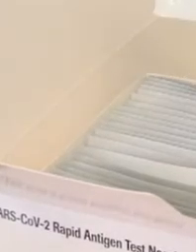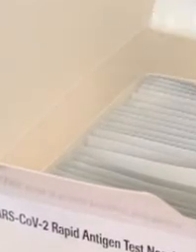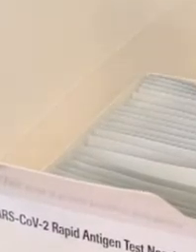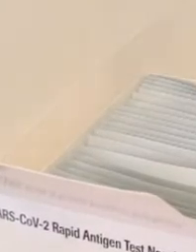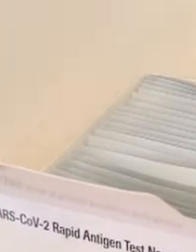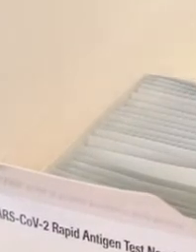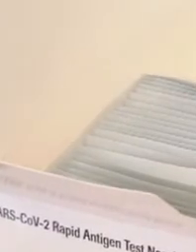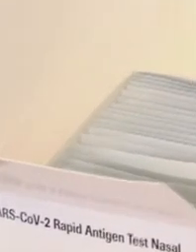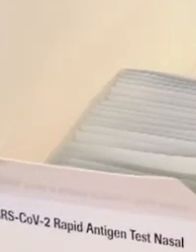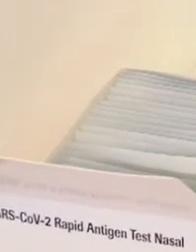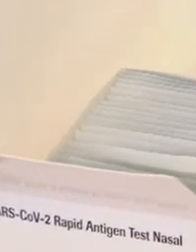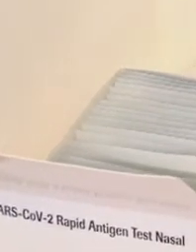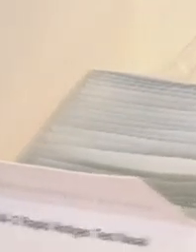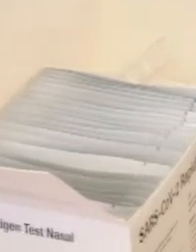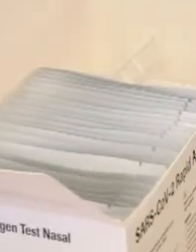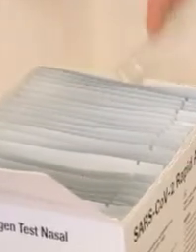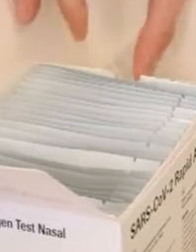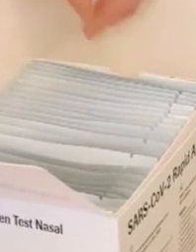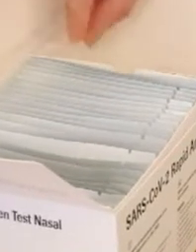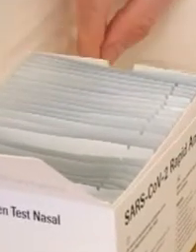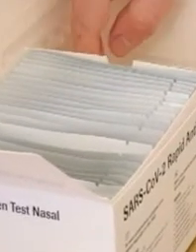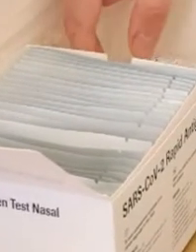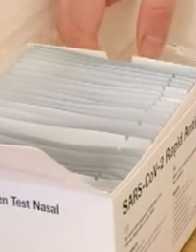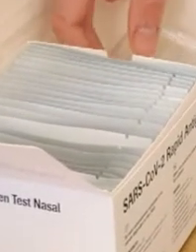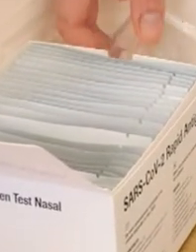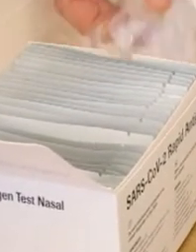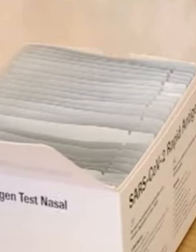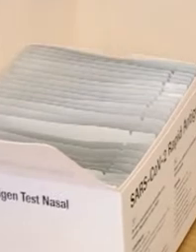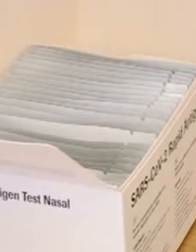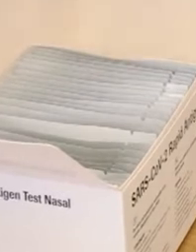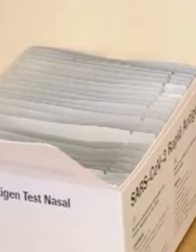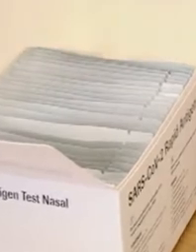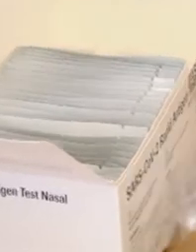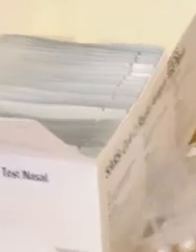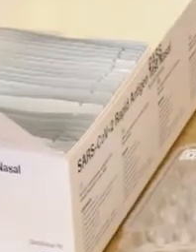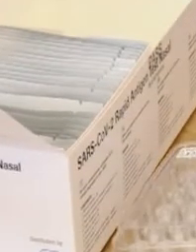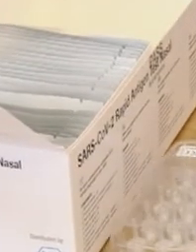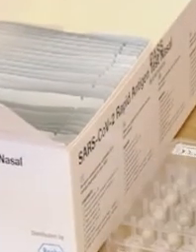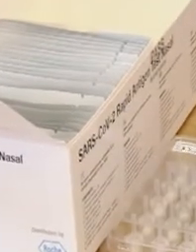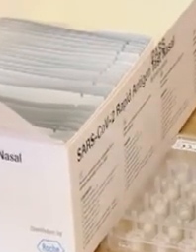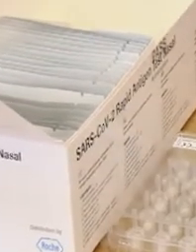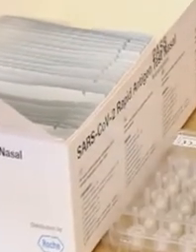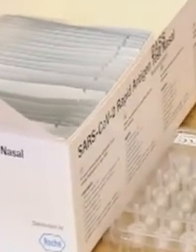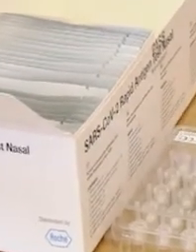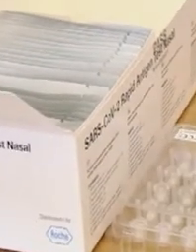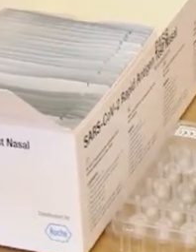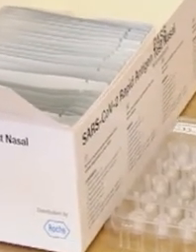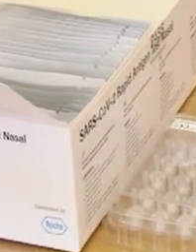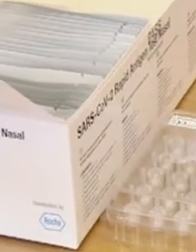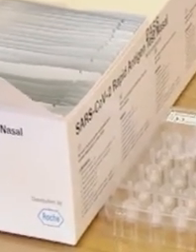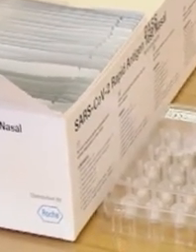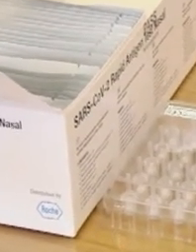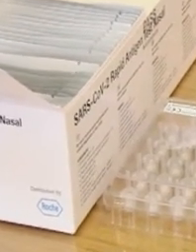σχεδιαστεί, έκανε γνωστή ο Υφυπουργός Υγείας Βασίλης Κοντοσαμάνης. Με δεδομένες όμως τις αντιδράσεις που υπήρξαν από